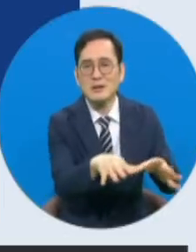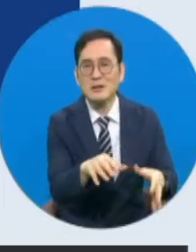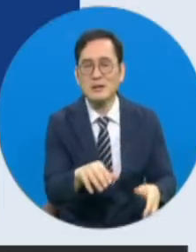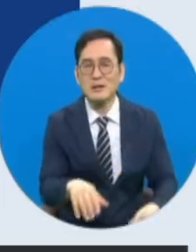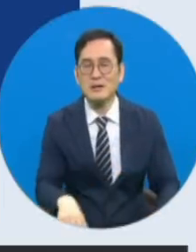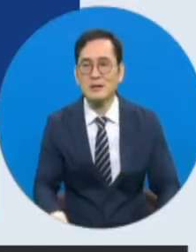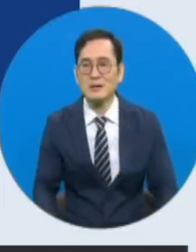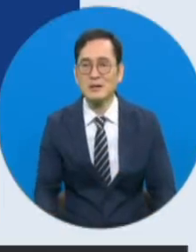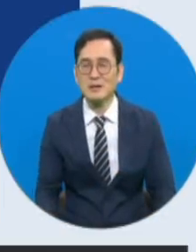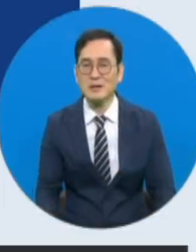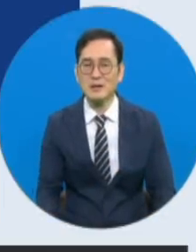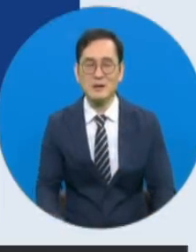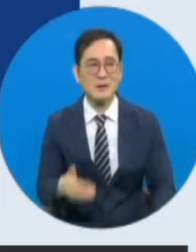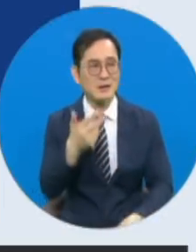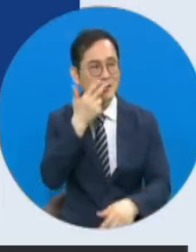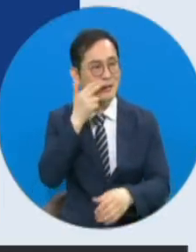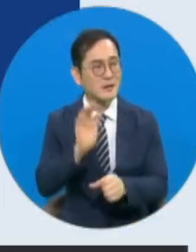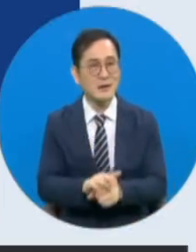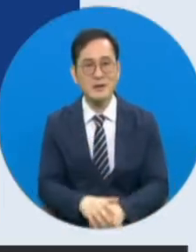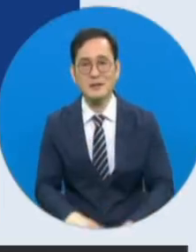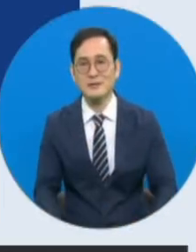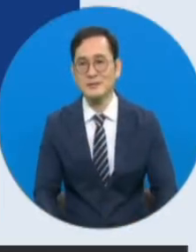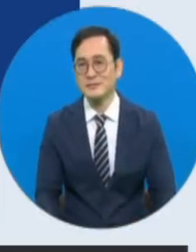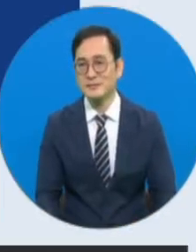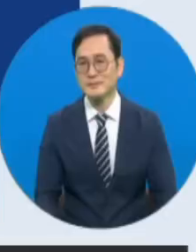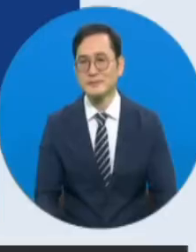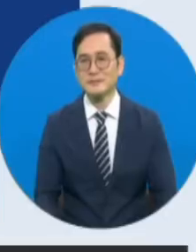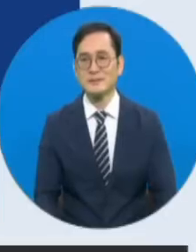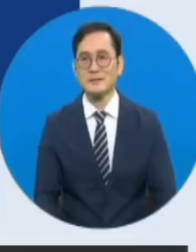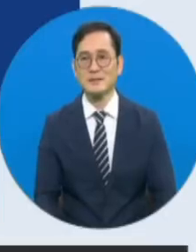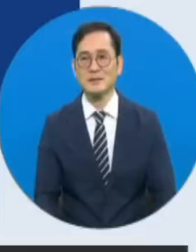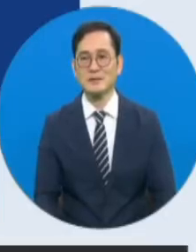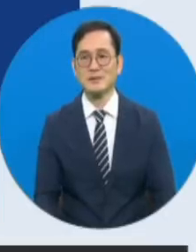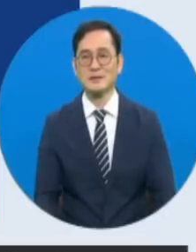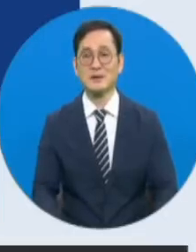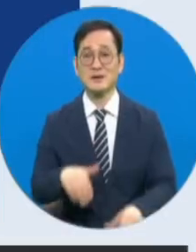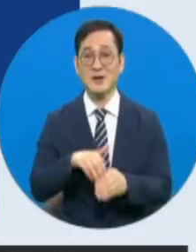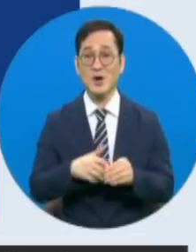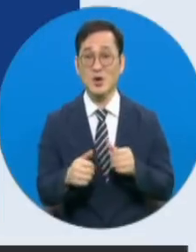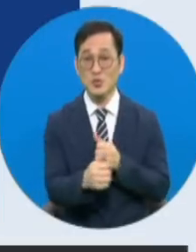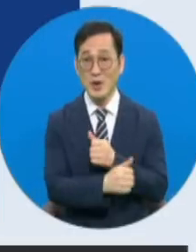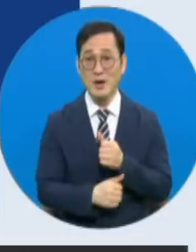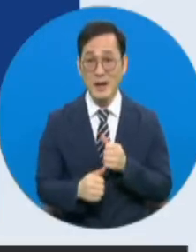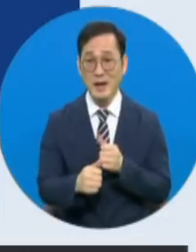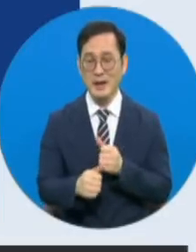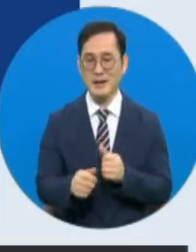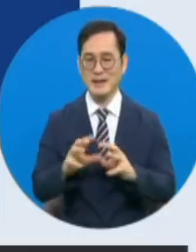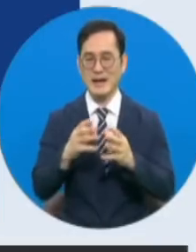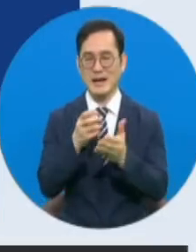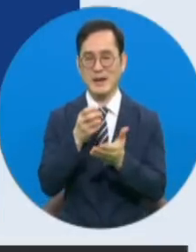쓰레기 봉투에 담습니까 그러고도 상관입니까 당시 선관위는 헌법이 보장하는 중립성과 공정성을